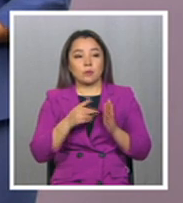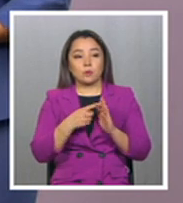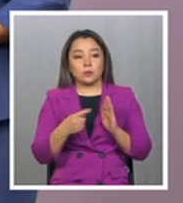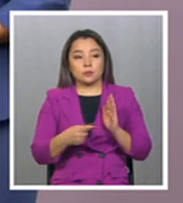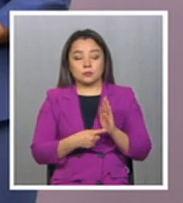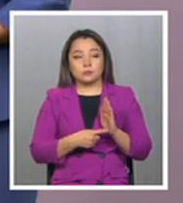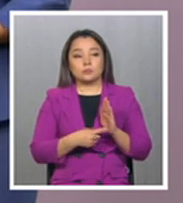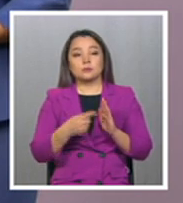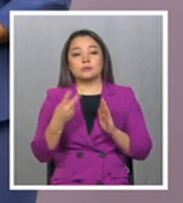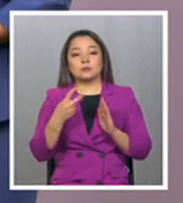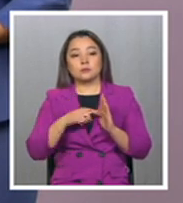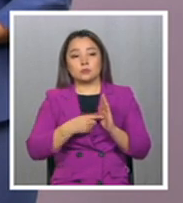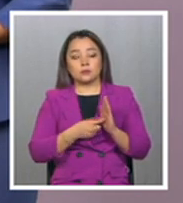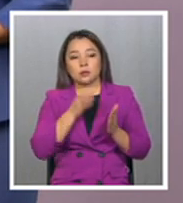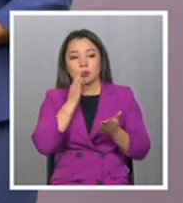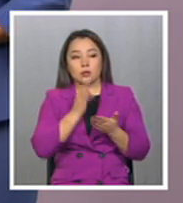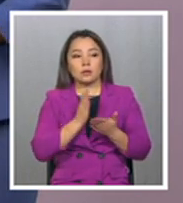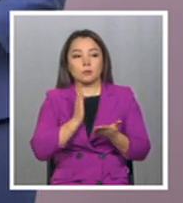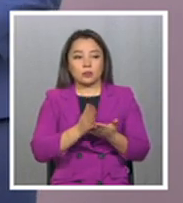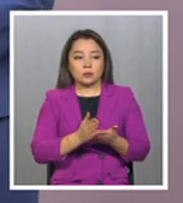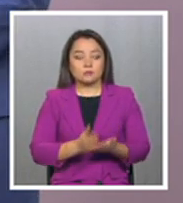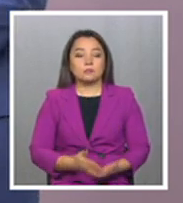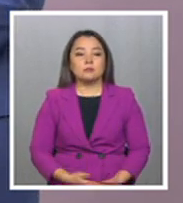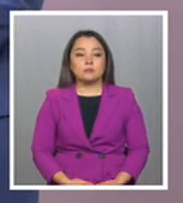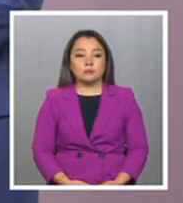екінші көбейткіш шығады.